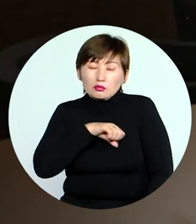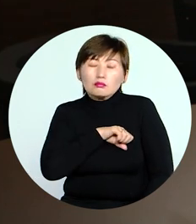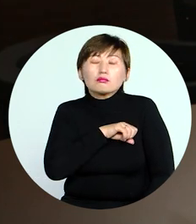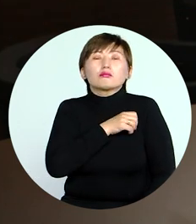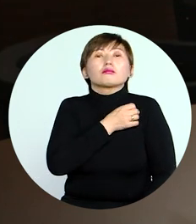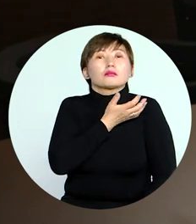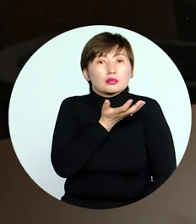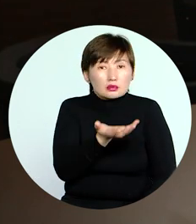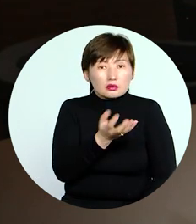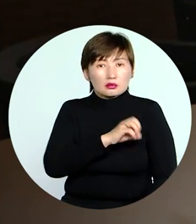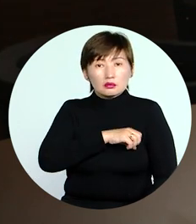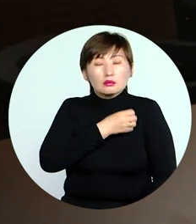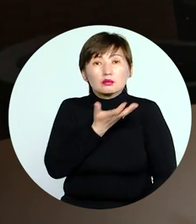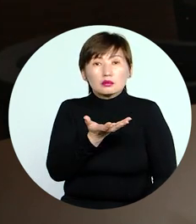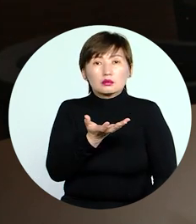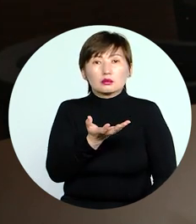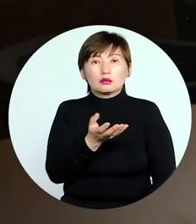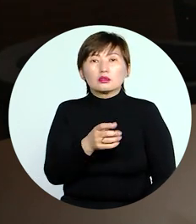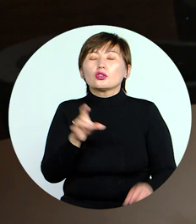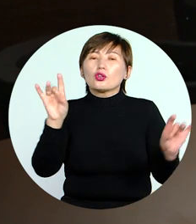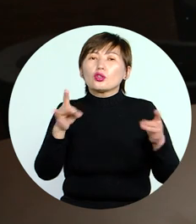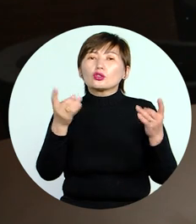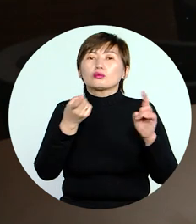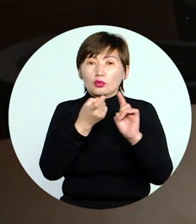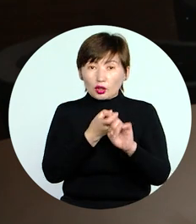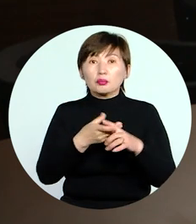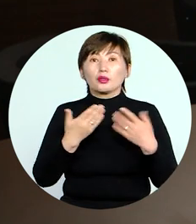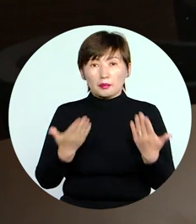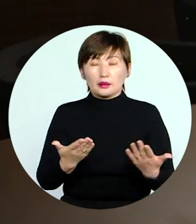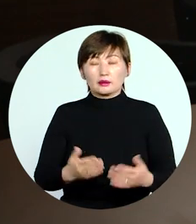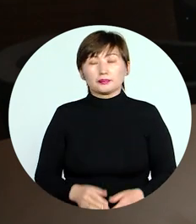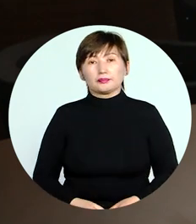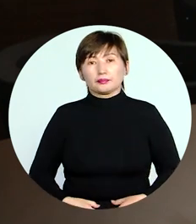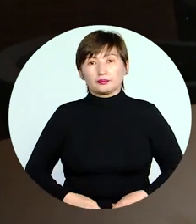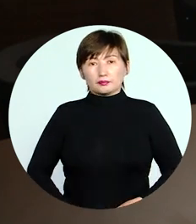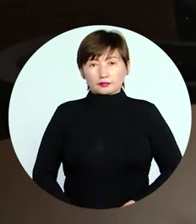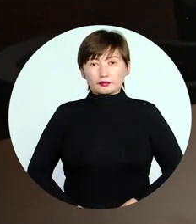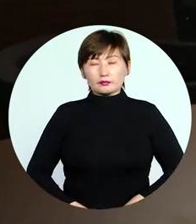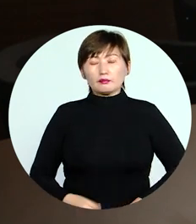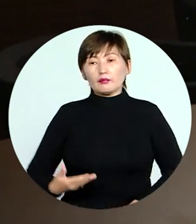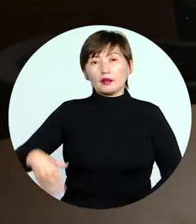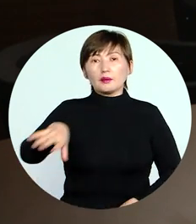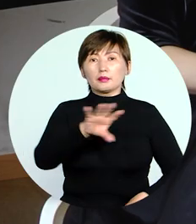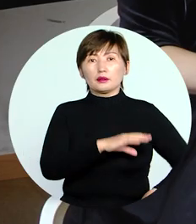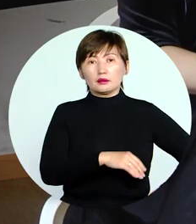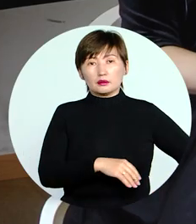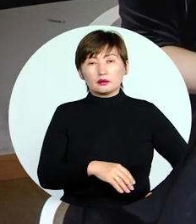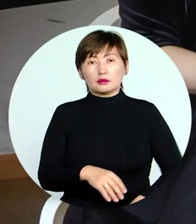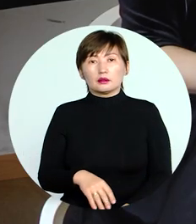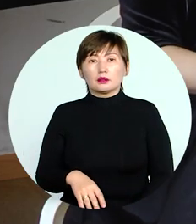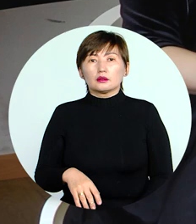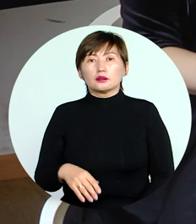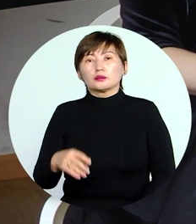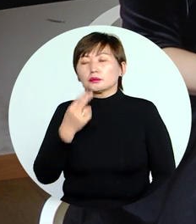байгаа илэрхийлэл бол яах аргагүй хөгжмөр бол гүн бат шиг шингэдэм байна. Тэгэхээр бид бол одоо юу гэдэг юм нялх